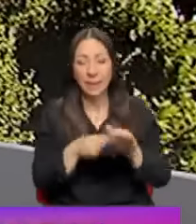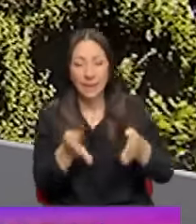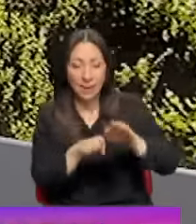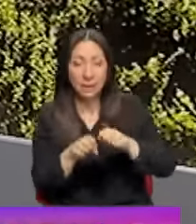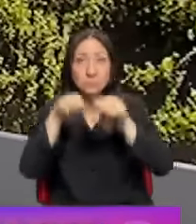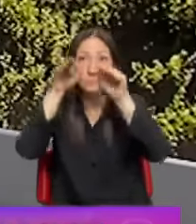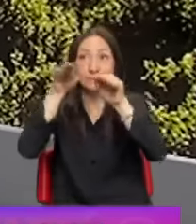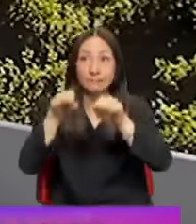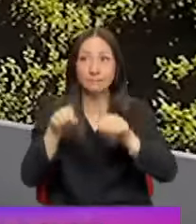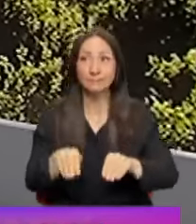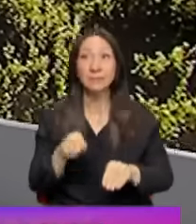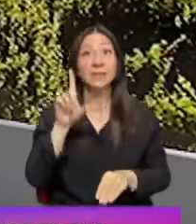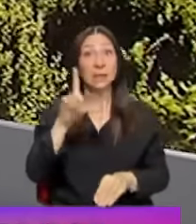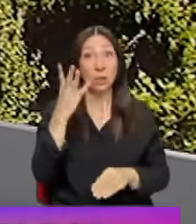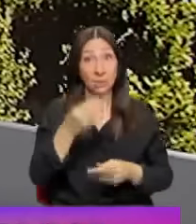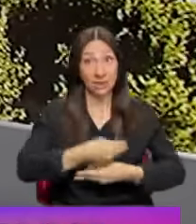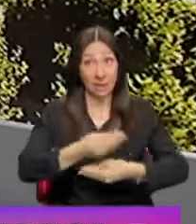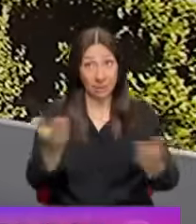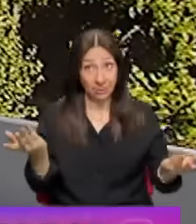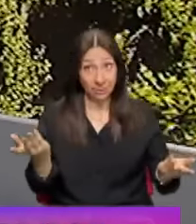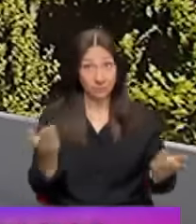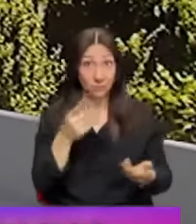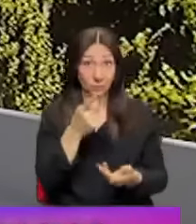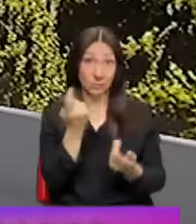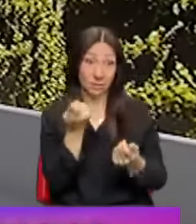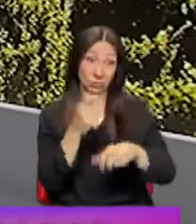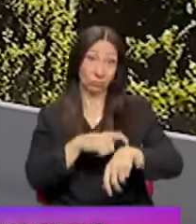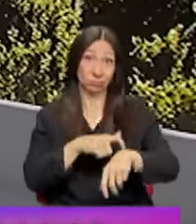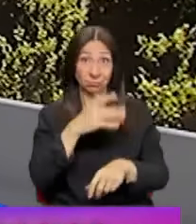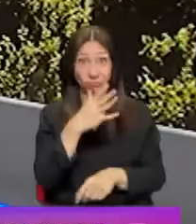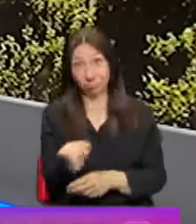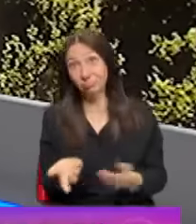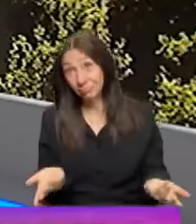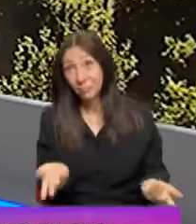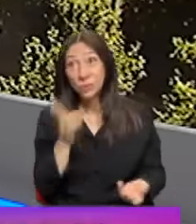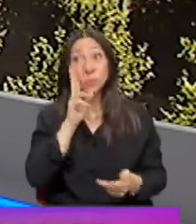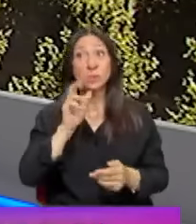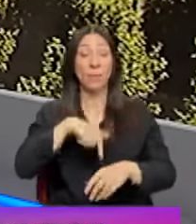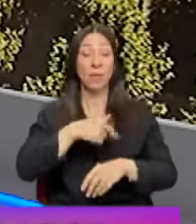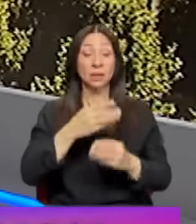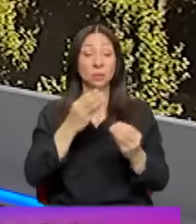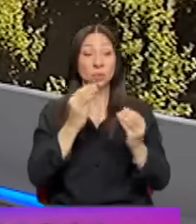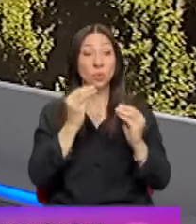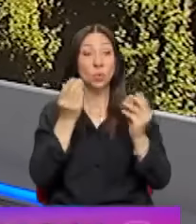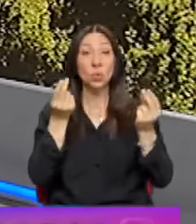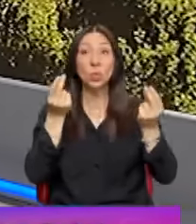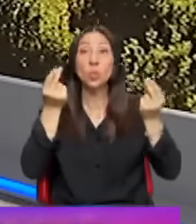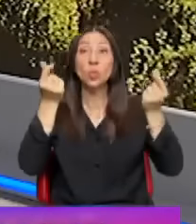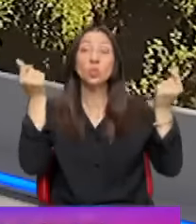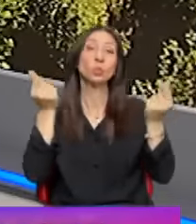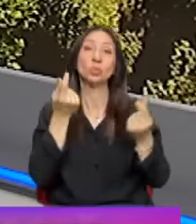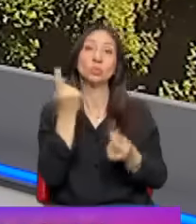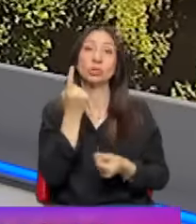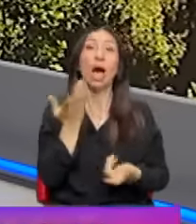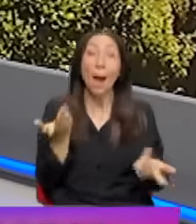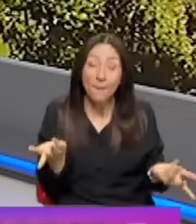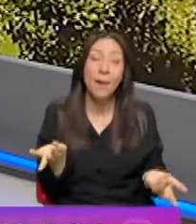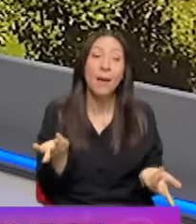paketleme, ihtiyacı olanlara dağıtma. O da bir mesai biliyorsunuz. Son zamanlarda maalesef giderek unuttuğumuz bir mesai